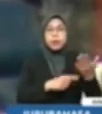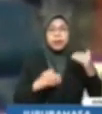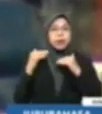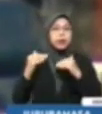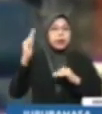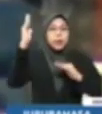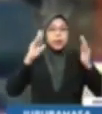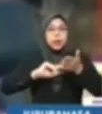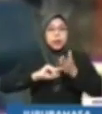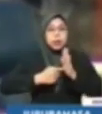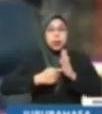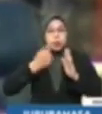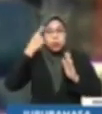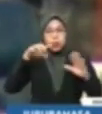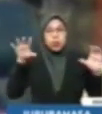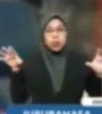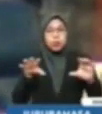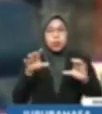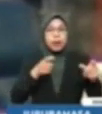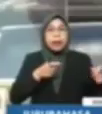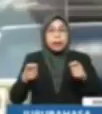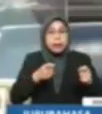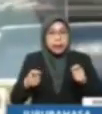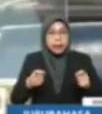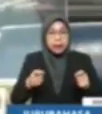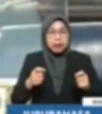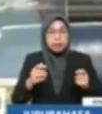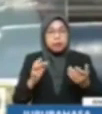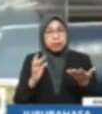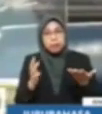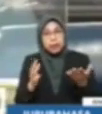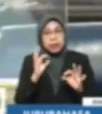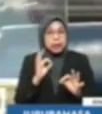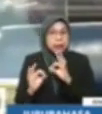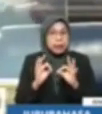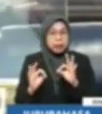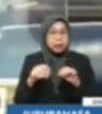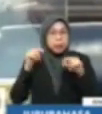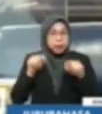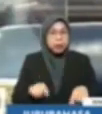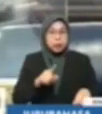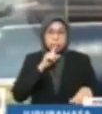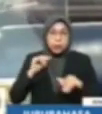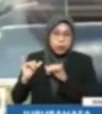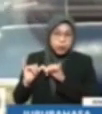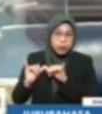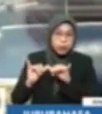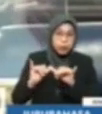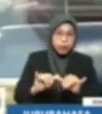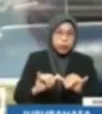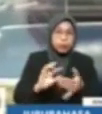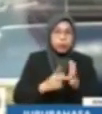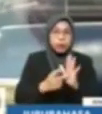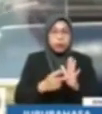apakah Malaysia akan mula membuat tindakan sanction sekiranya perkara ini berterusan di mana